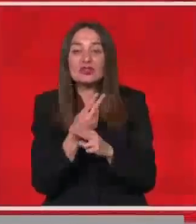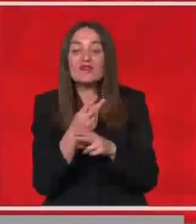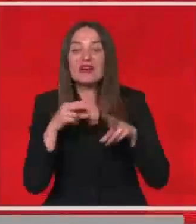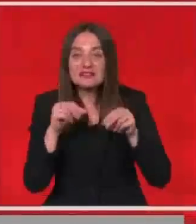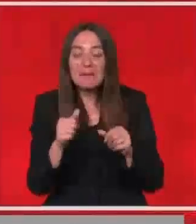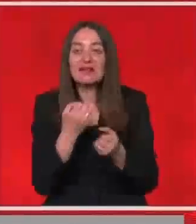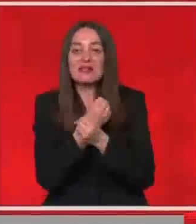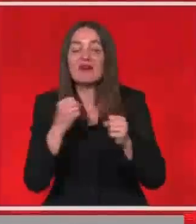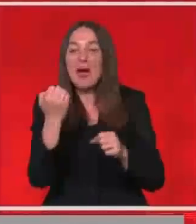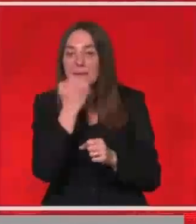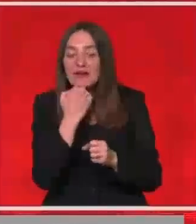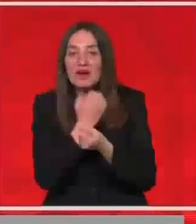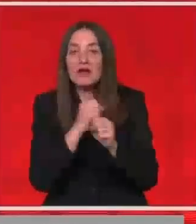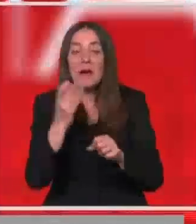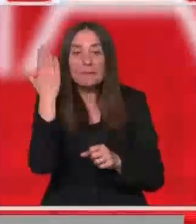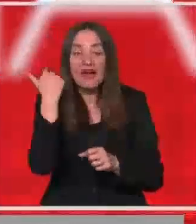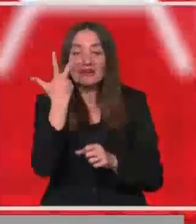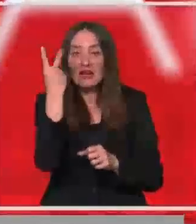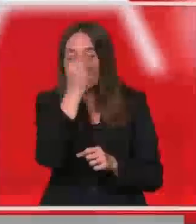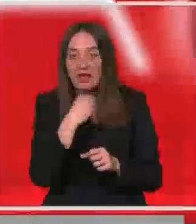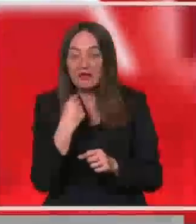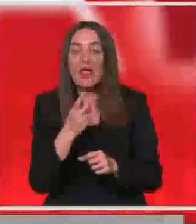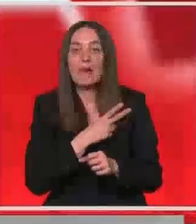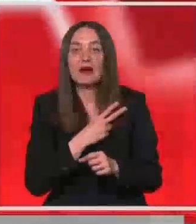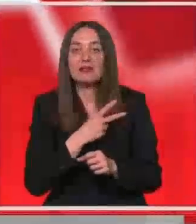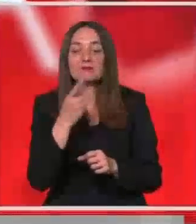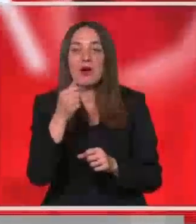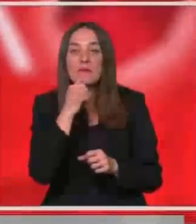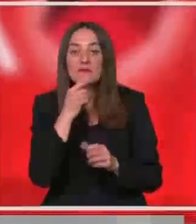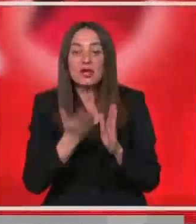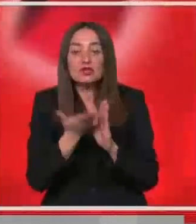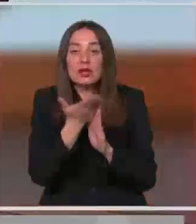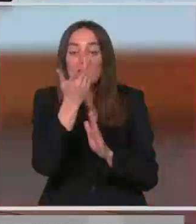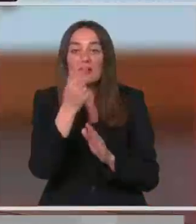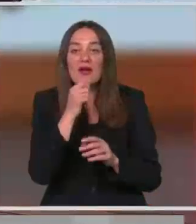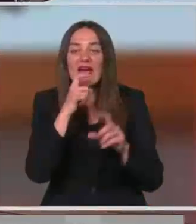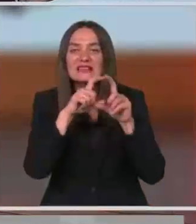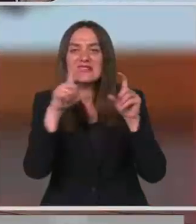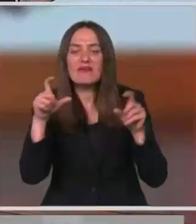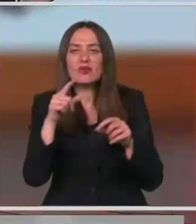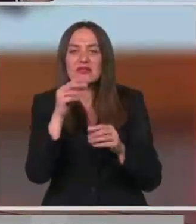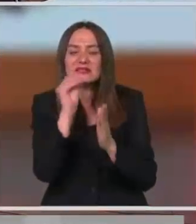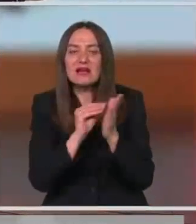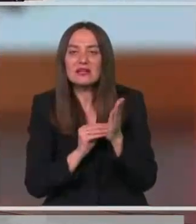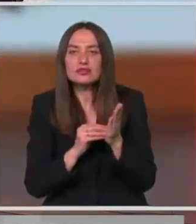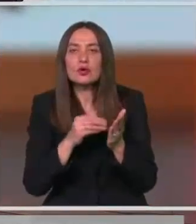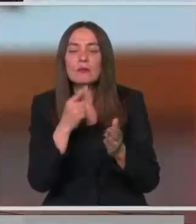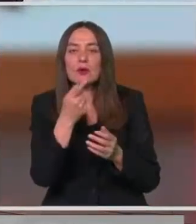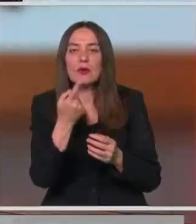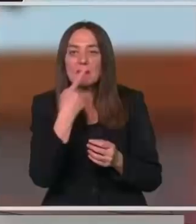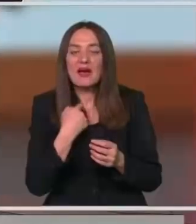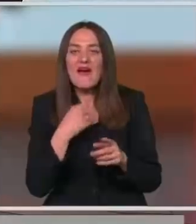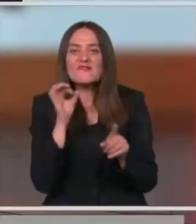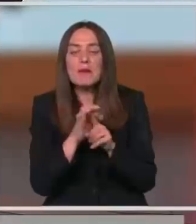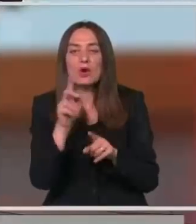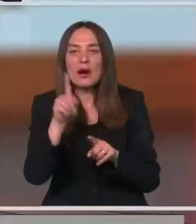razvija, privreda nam se razvija. Do pre samo 3 nedelje imali smo te stope rasta. Izašao je Zavod za statistiku sa podatkom, u